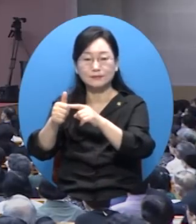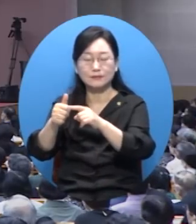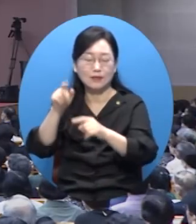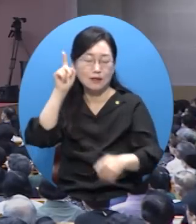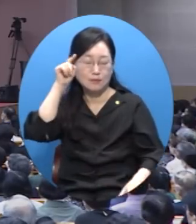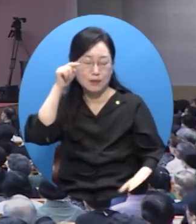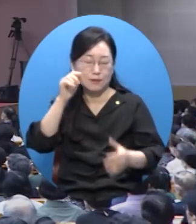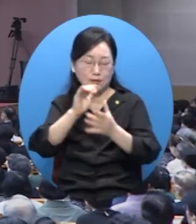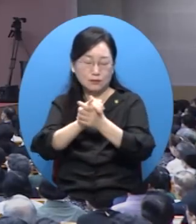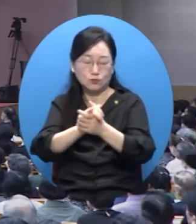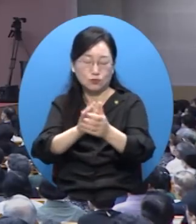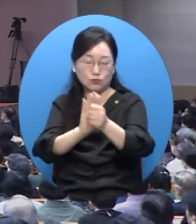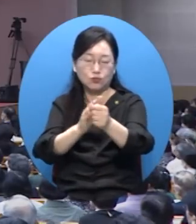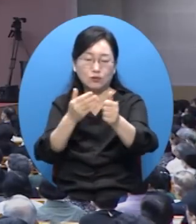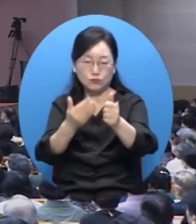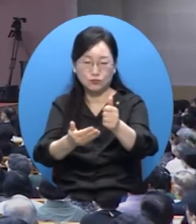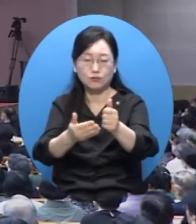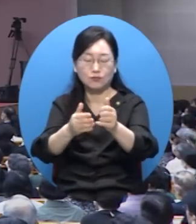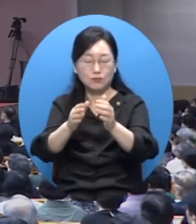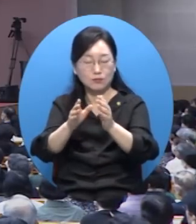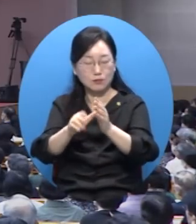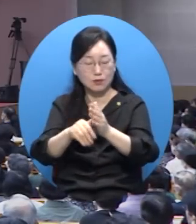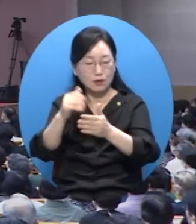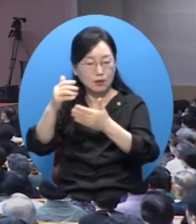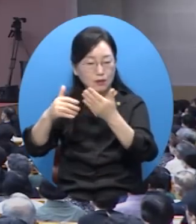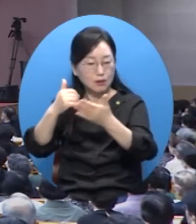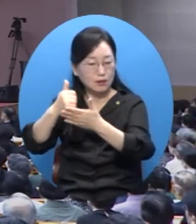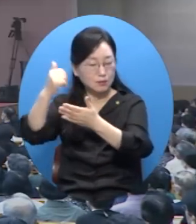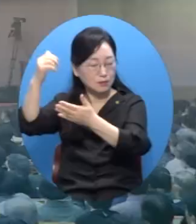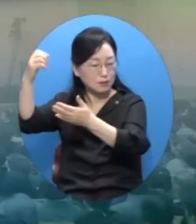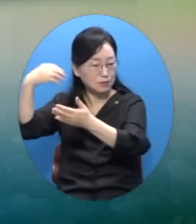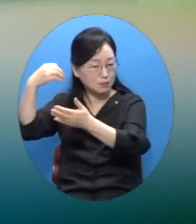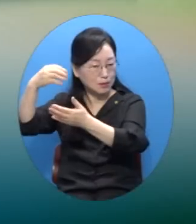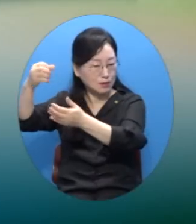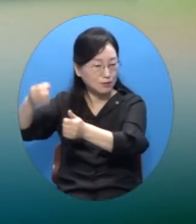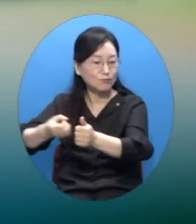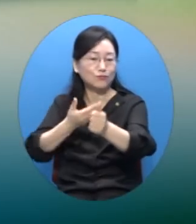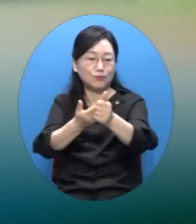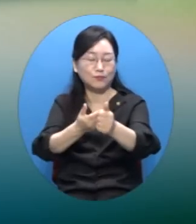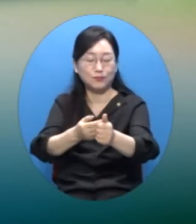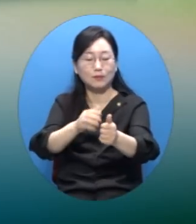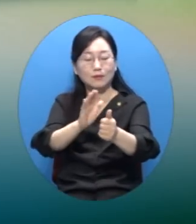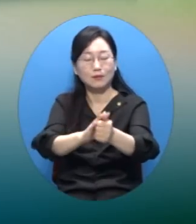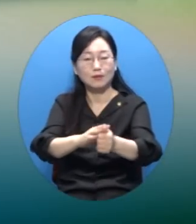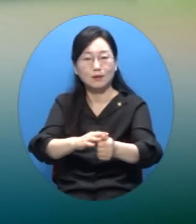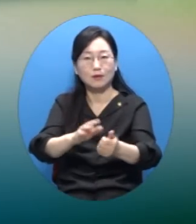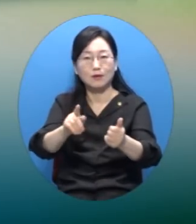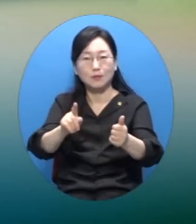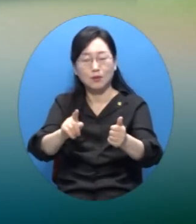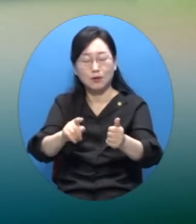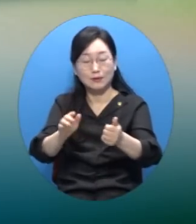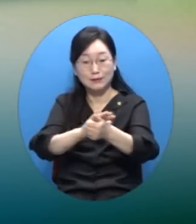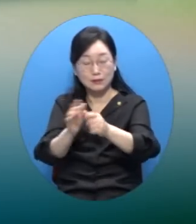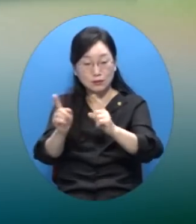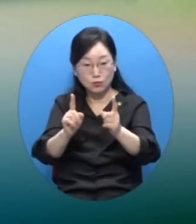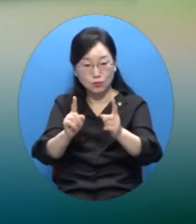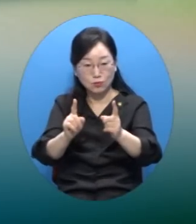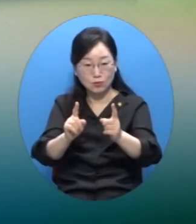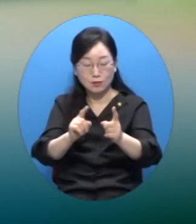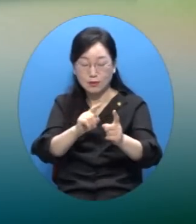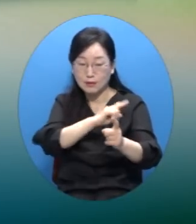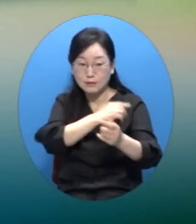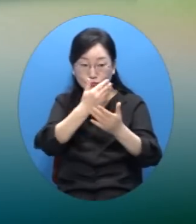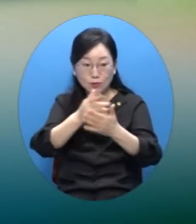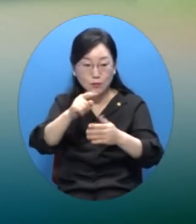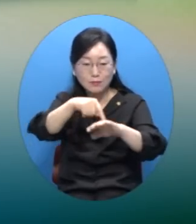매일같이 기도해 주면서 하루는 이와같이 주님의 음성을 듣고 그에 전해 주었습니다. 치료에 있어 가장 결정적으로 중요한 것은 마음속의